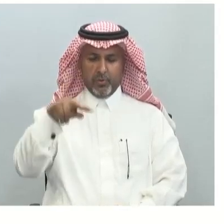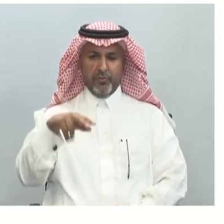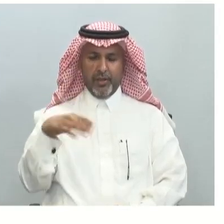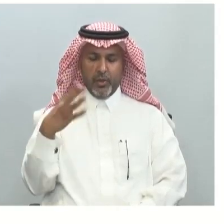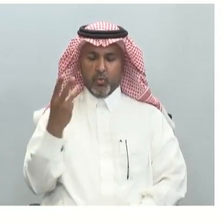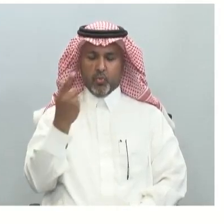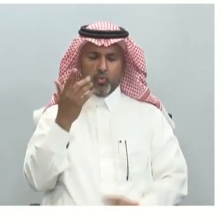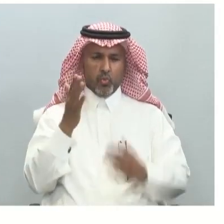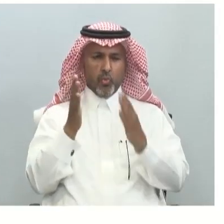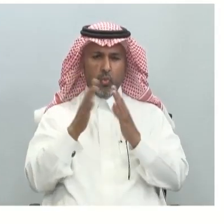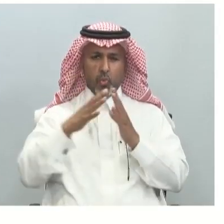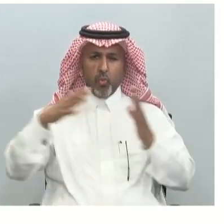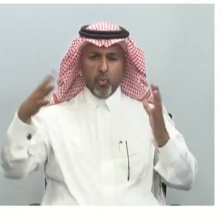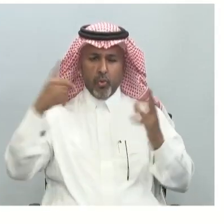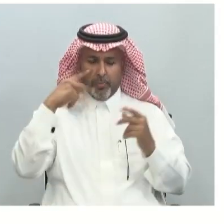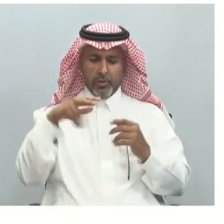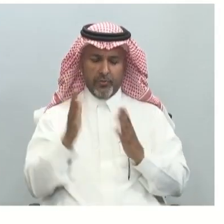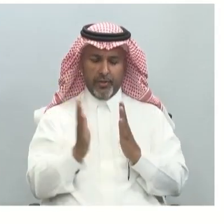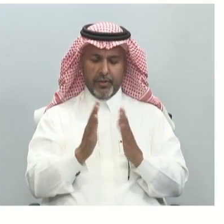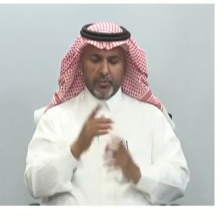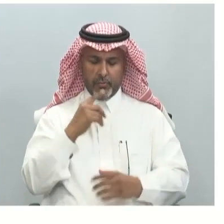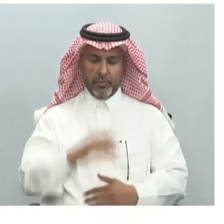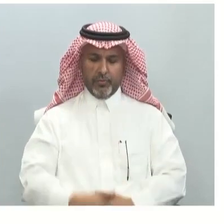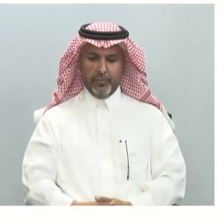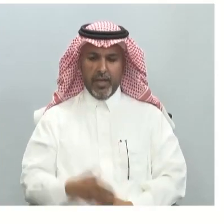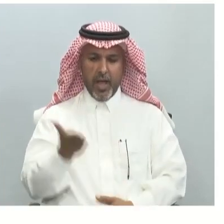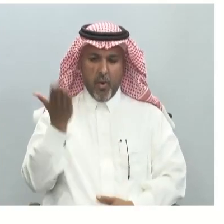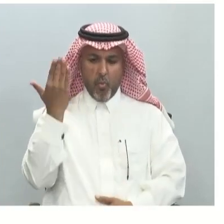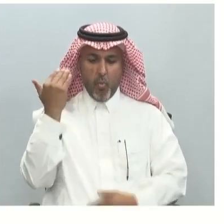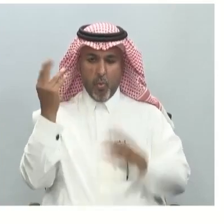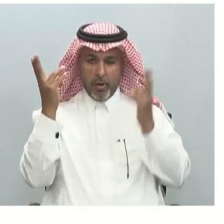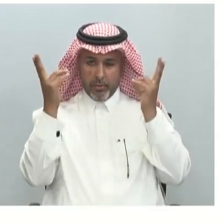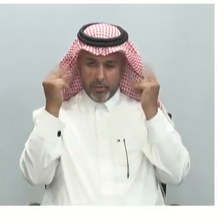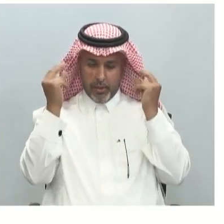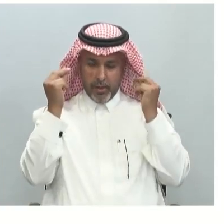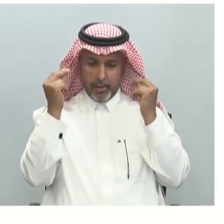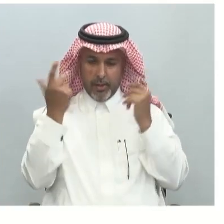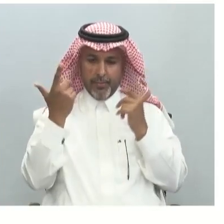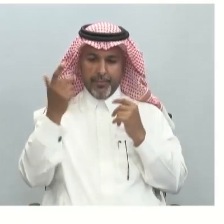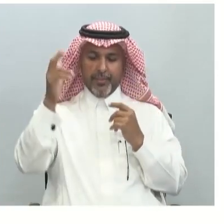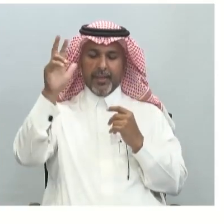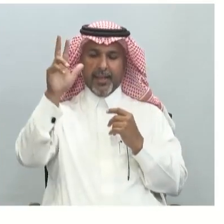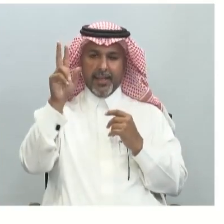فيما سبق درست تمثيل الدوال التربيعيه بيانيا وحل المعادلات التربيعيه